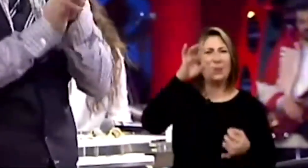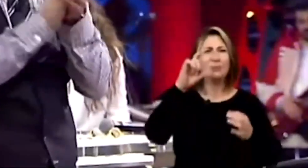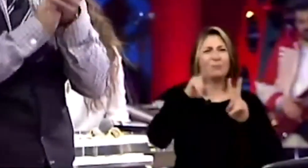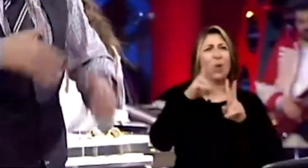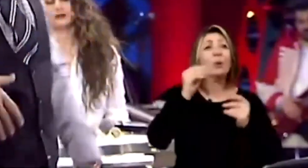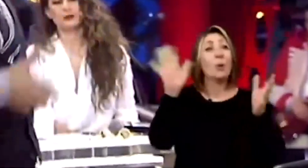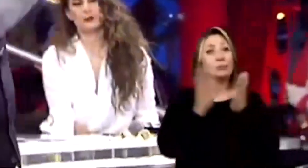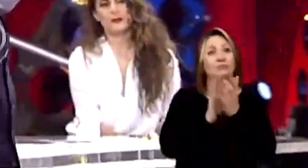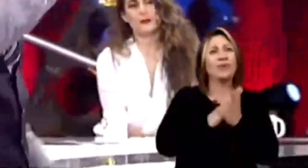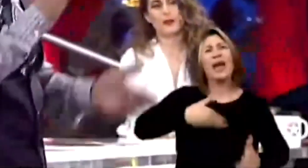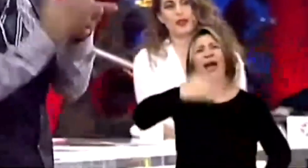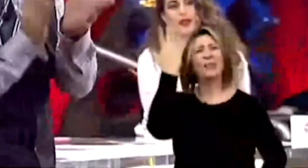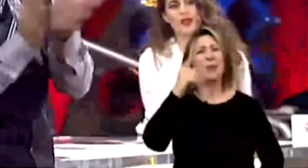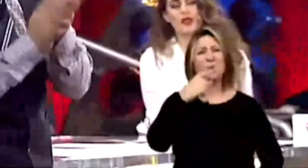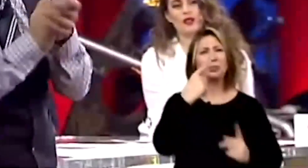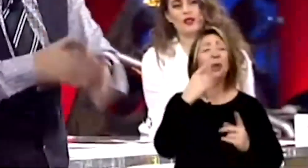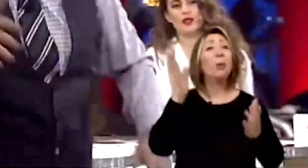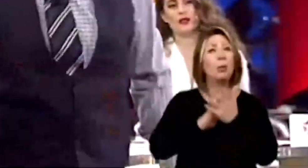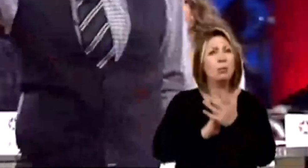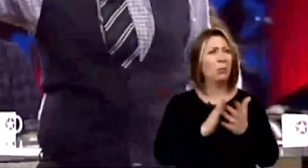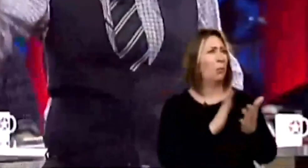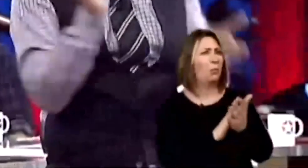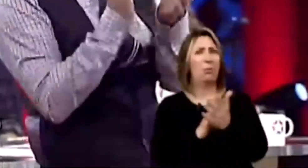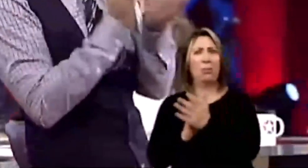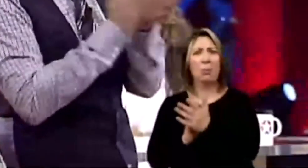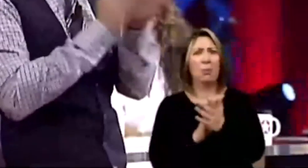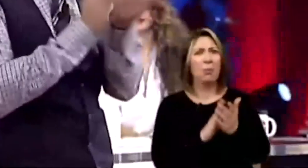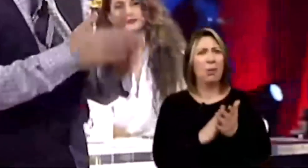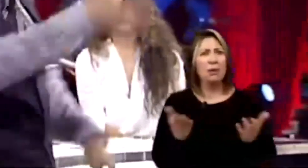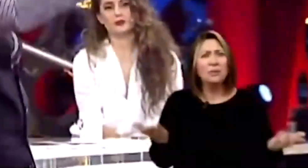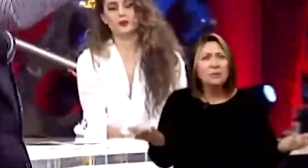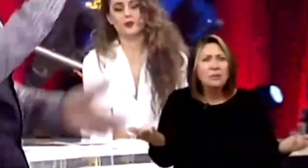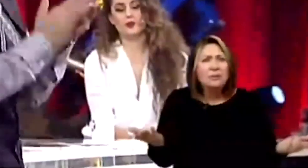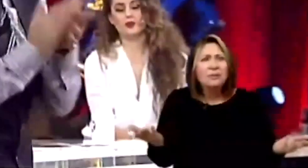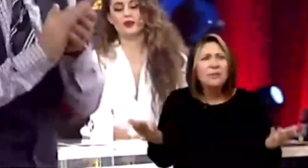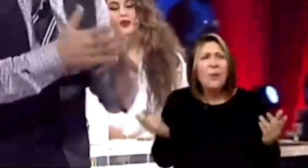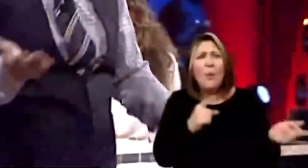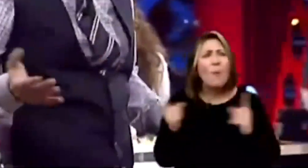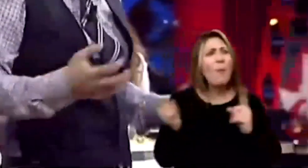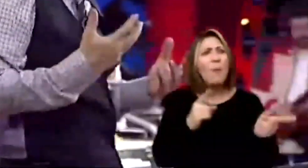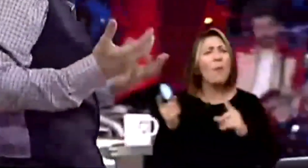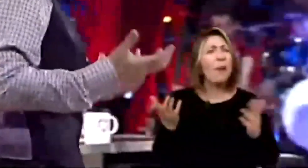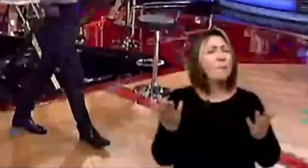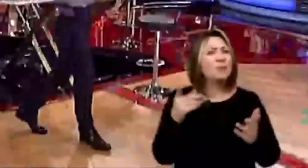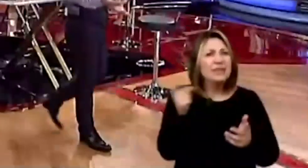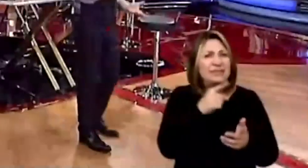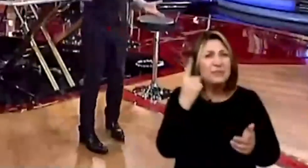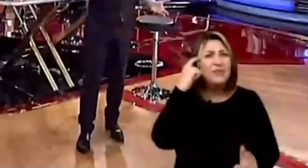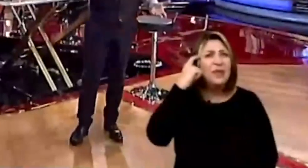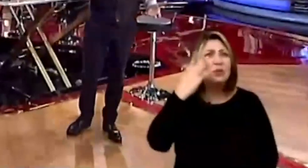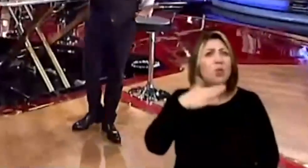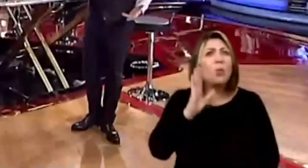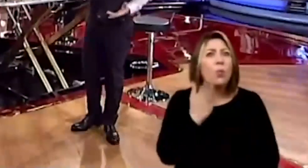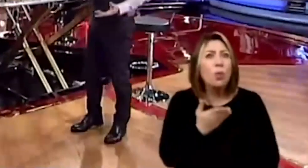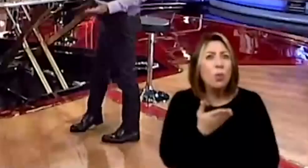Ay, şak, şak, şak, şak, şak. Hadi canım ne diyorsun? Şak, şak, şak, şak, şak. Hadi oradan şak şak şak şak şak şak. Olur mu ya? Şak, şak, şak, şak. Yahu sizin bir fikriniz yok